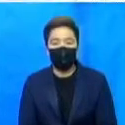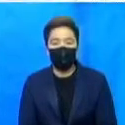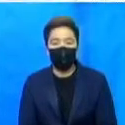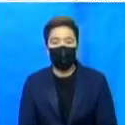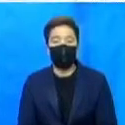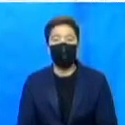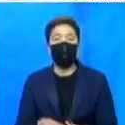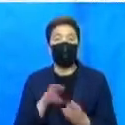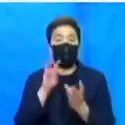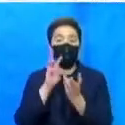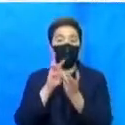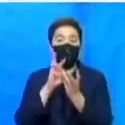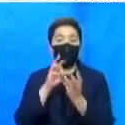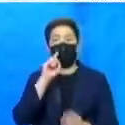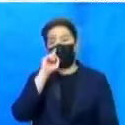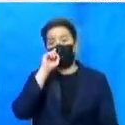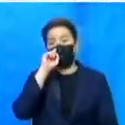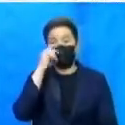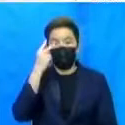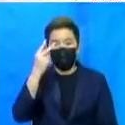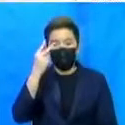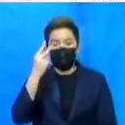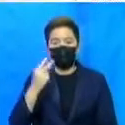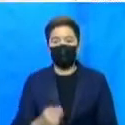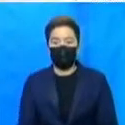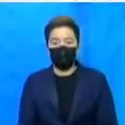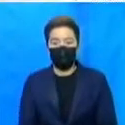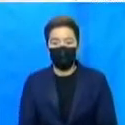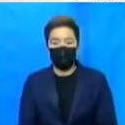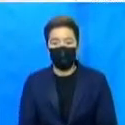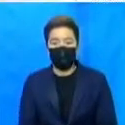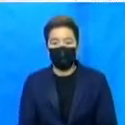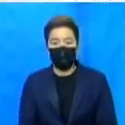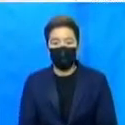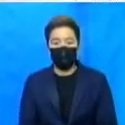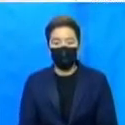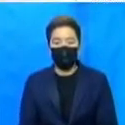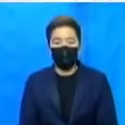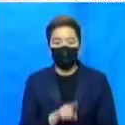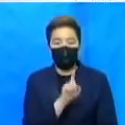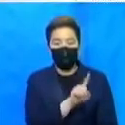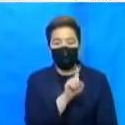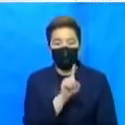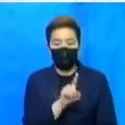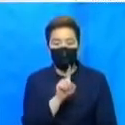เลขท้าย6ตัวหมุนครั้งที่2เลขที่ออก